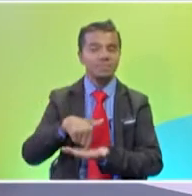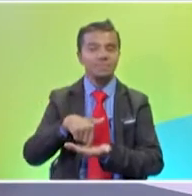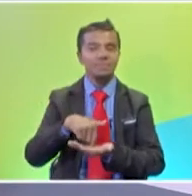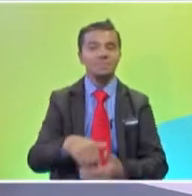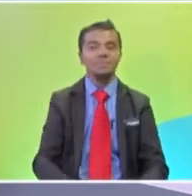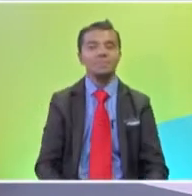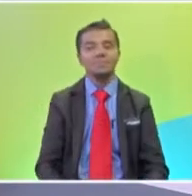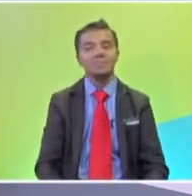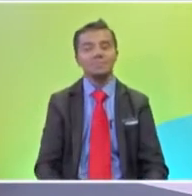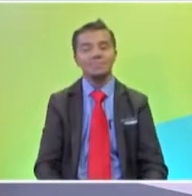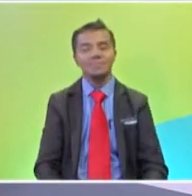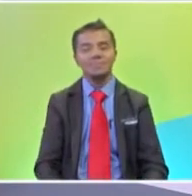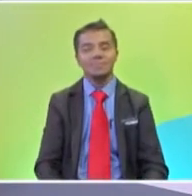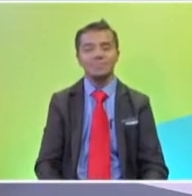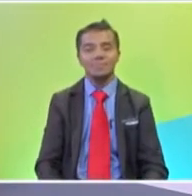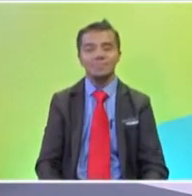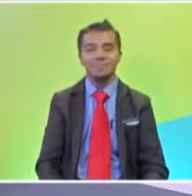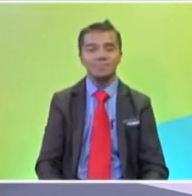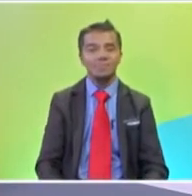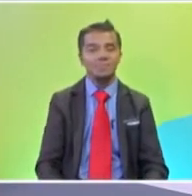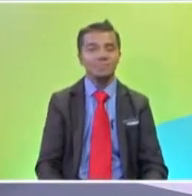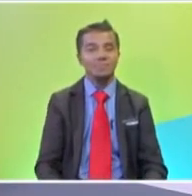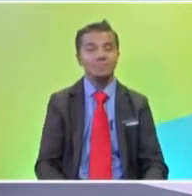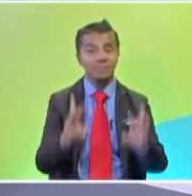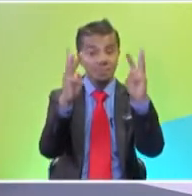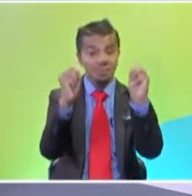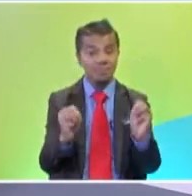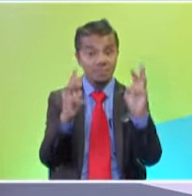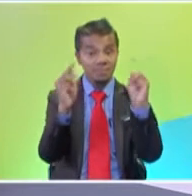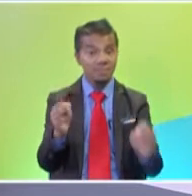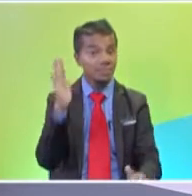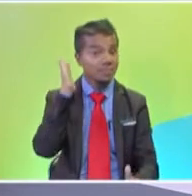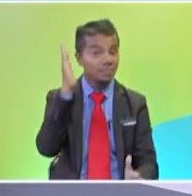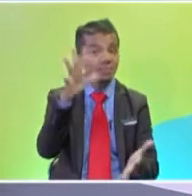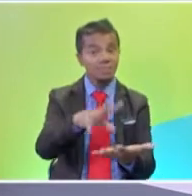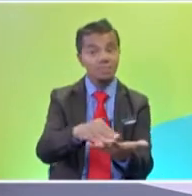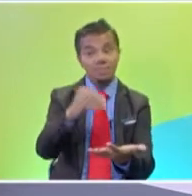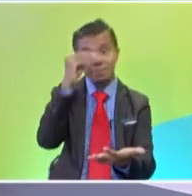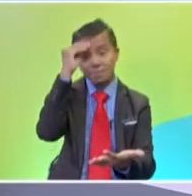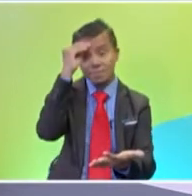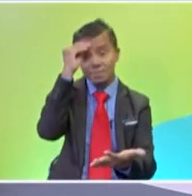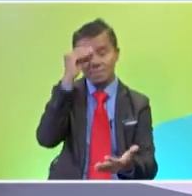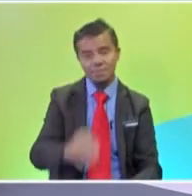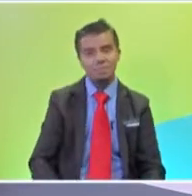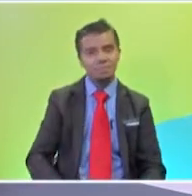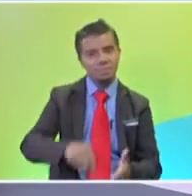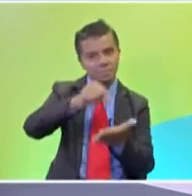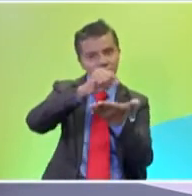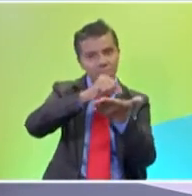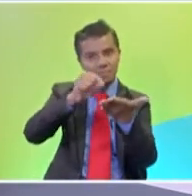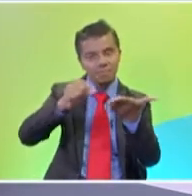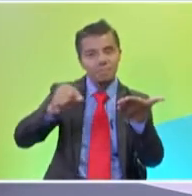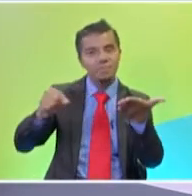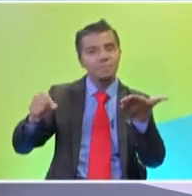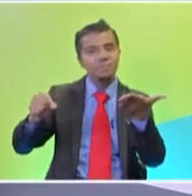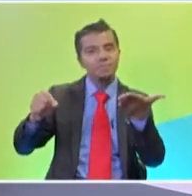baru saja kita lakonkan. Iaitu murid-murid akan mempelajari tentang penulisan yang berkaitan